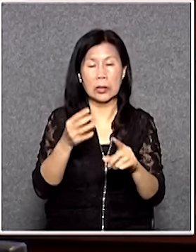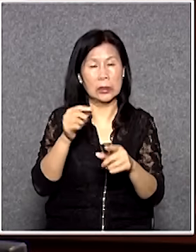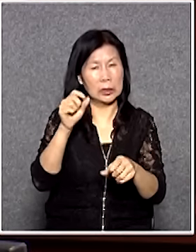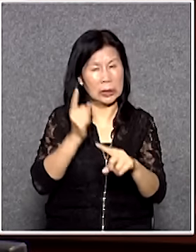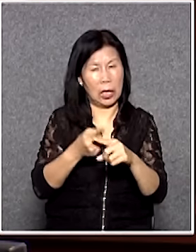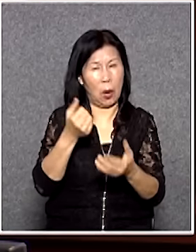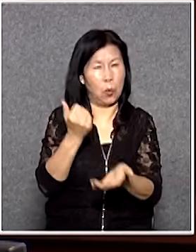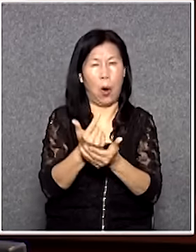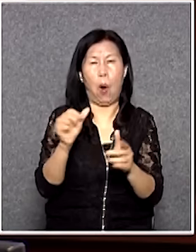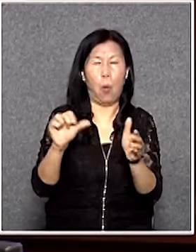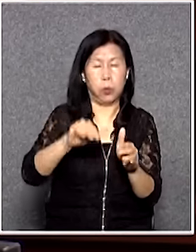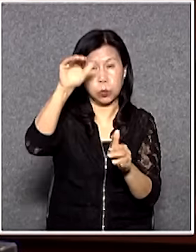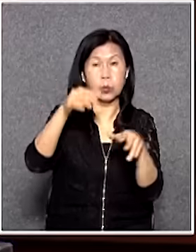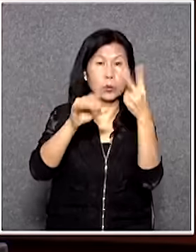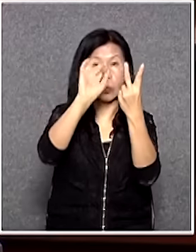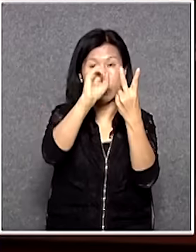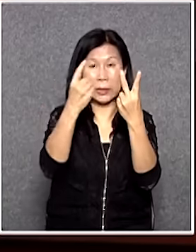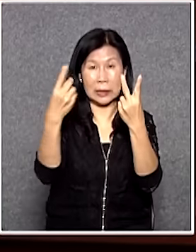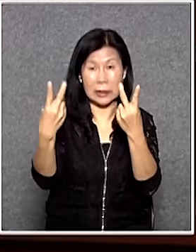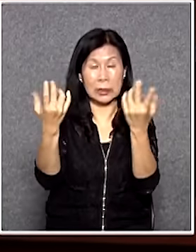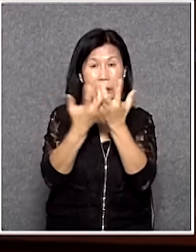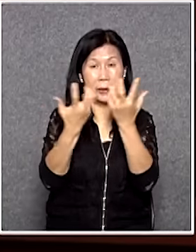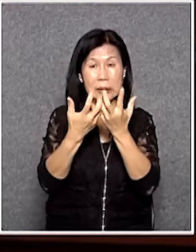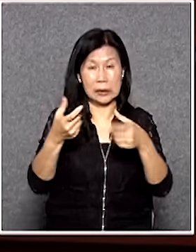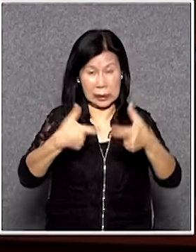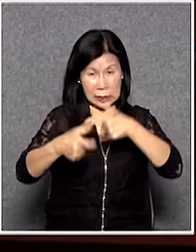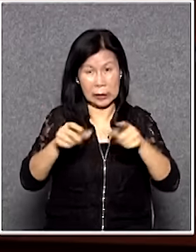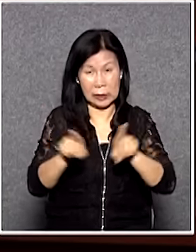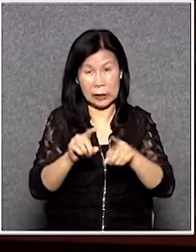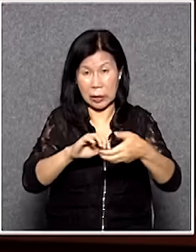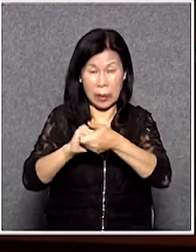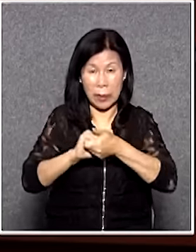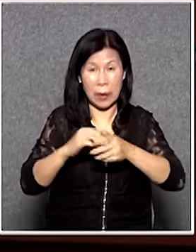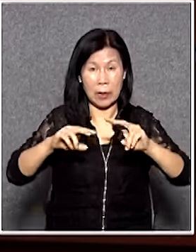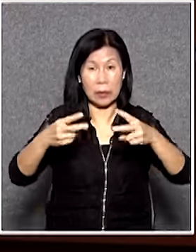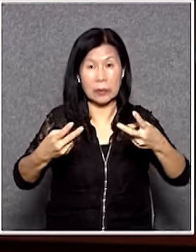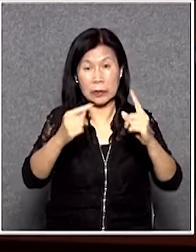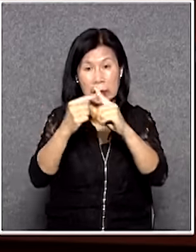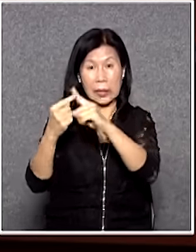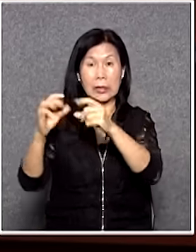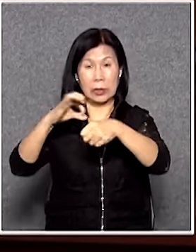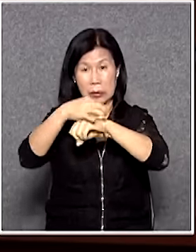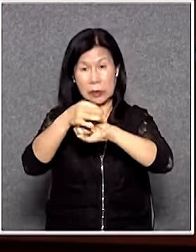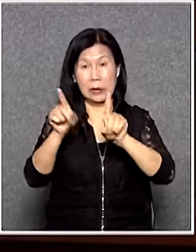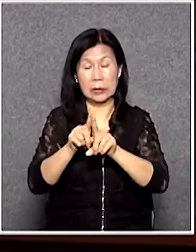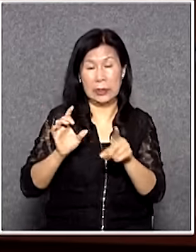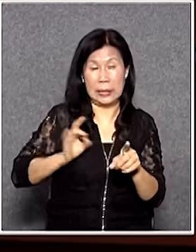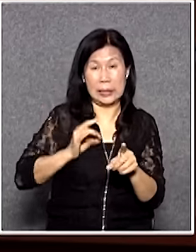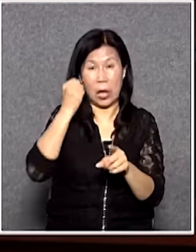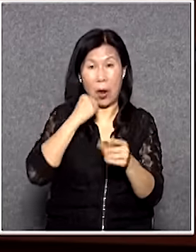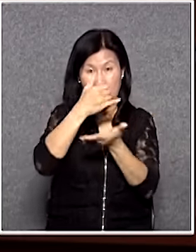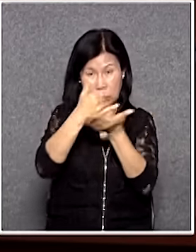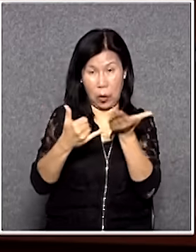的。根据2012年的数据，在经济合作与发展组织各成员国的私营退休金计划底